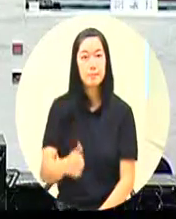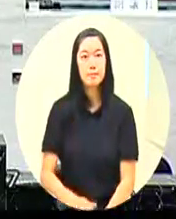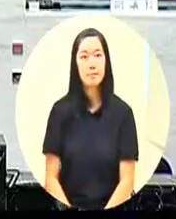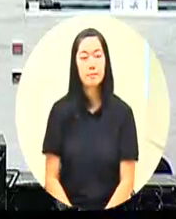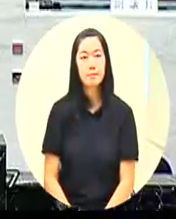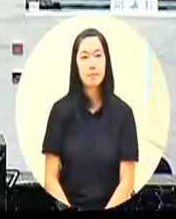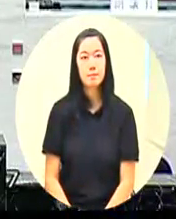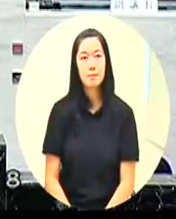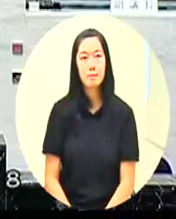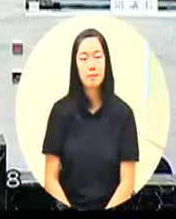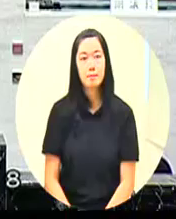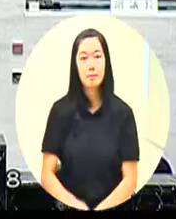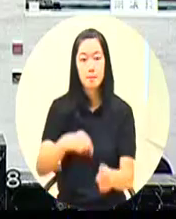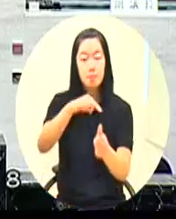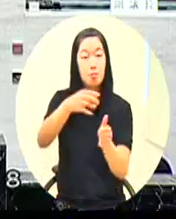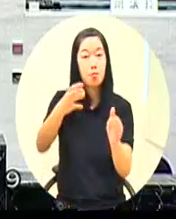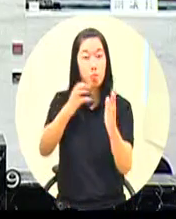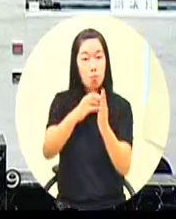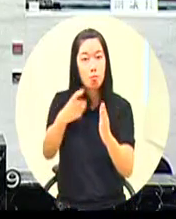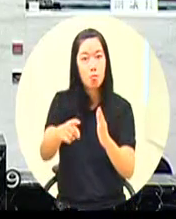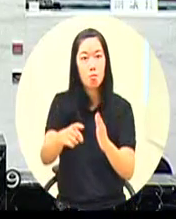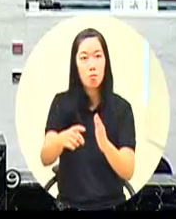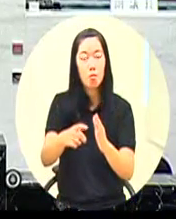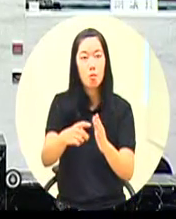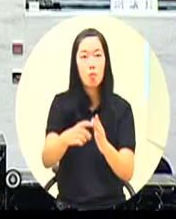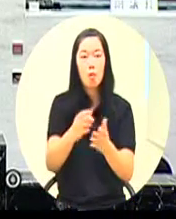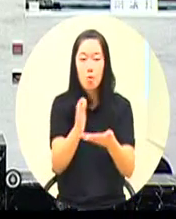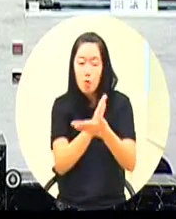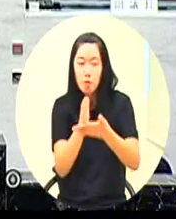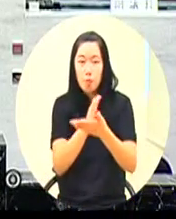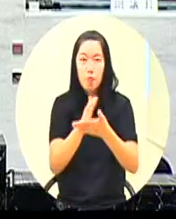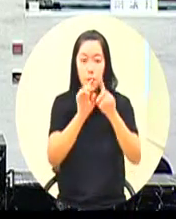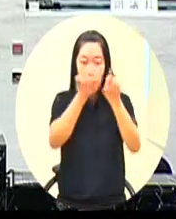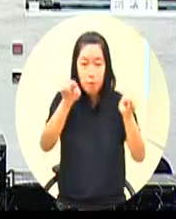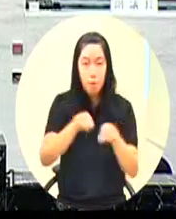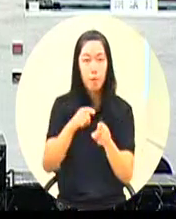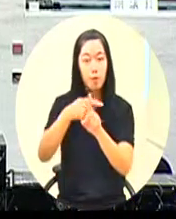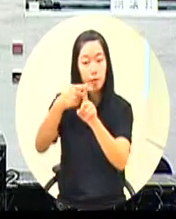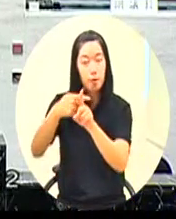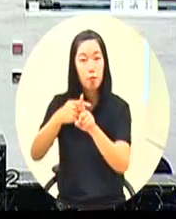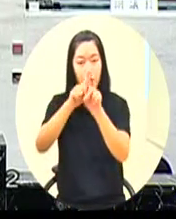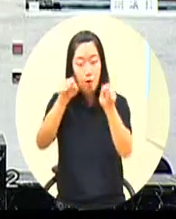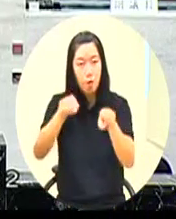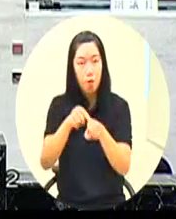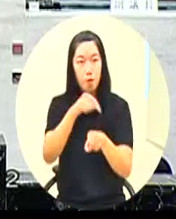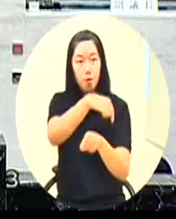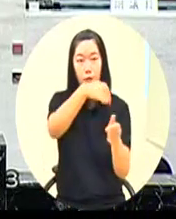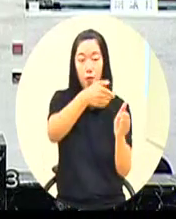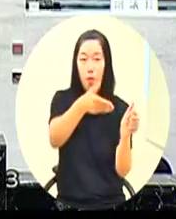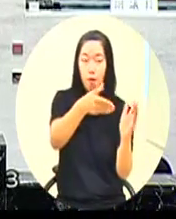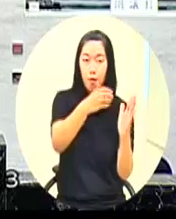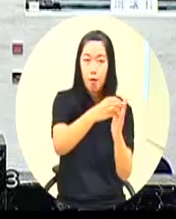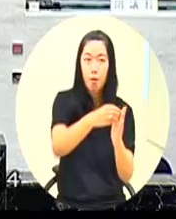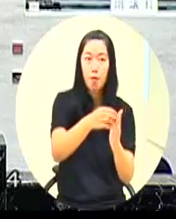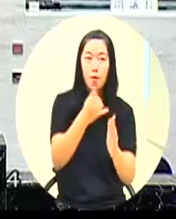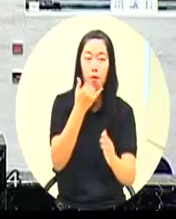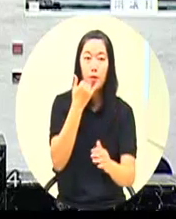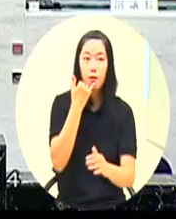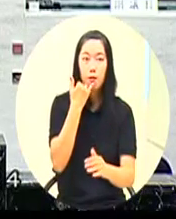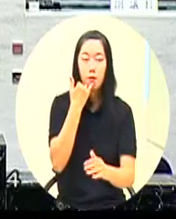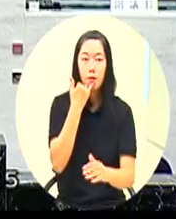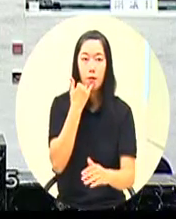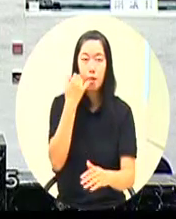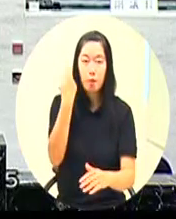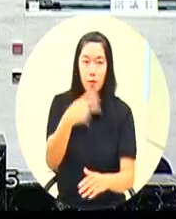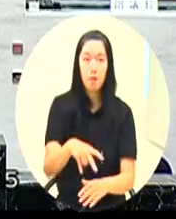事实上，那个教育局其实有各样的量表了，哈，这个我觉得刘议员你也可以跟教育局这边来。私底下可以